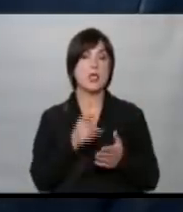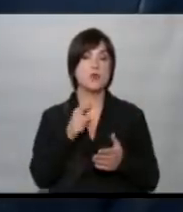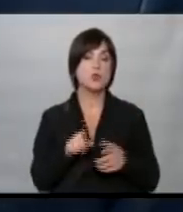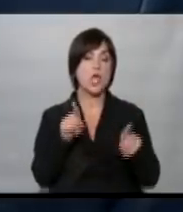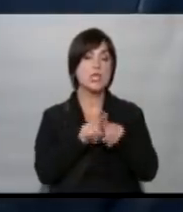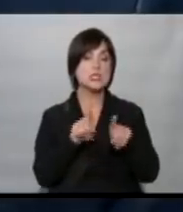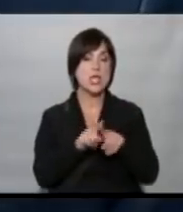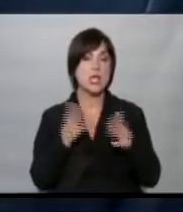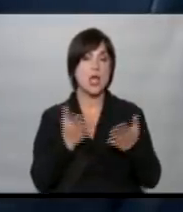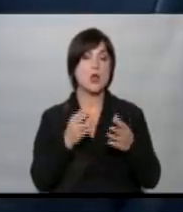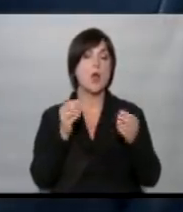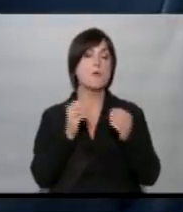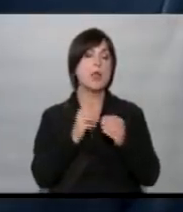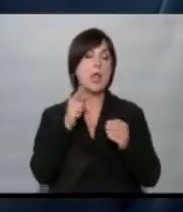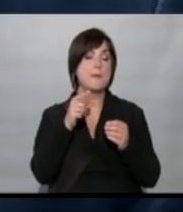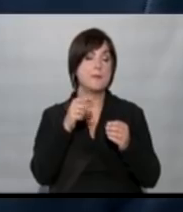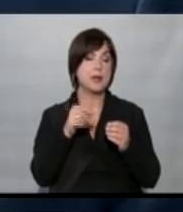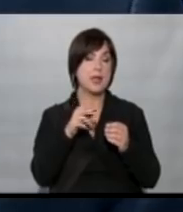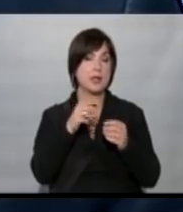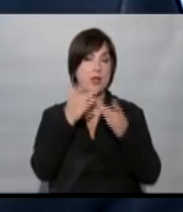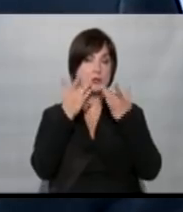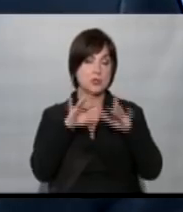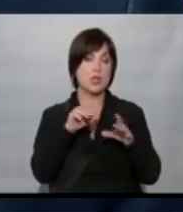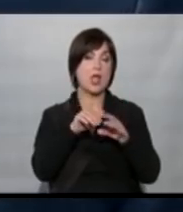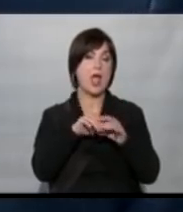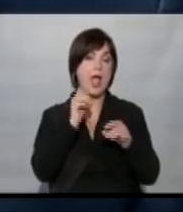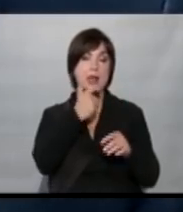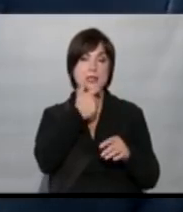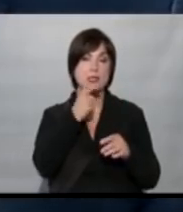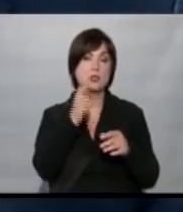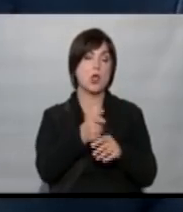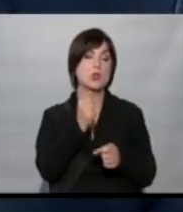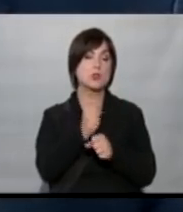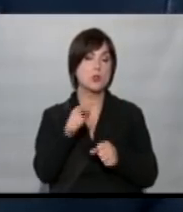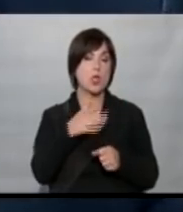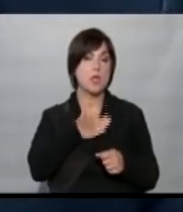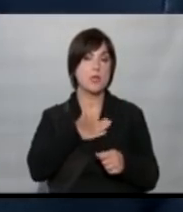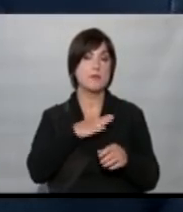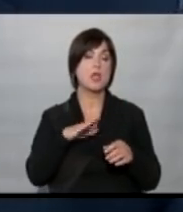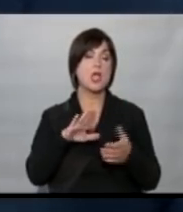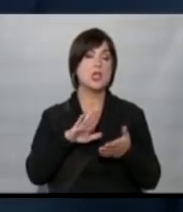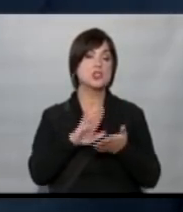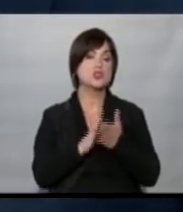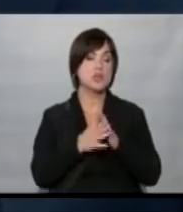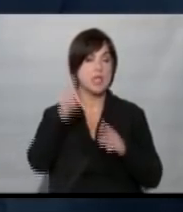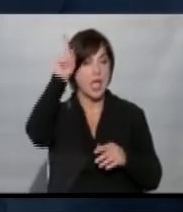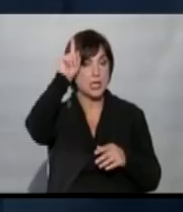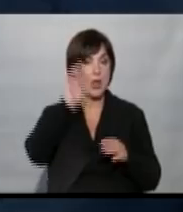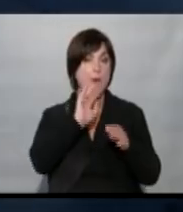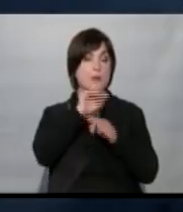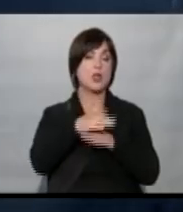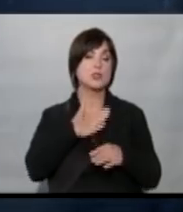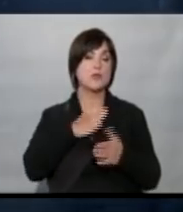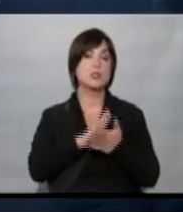е исто како Брекзит. Сега Брекзит Фараж го направи. Тој има жена германка. Преку